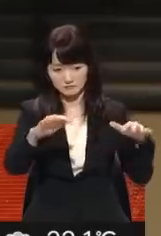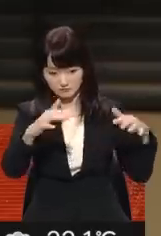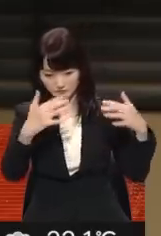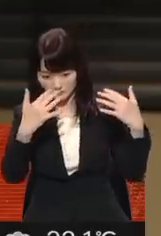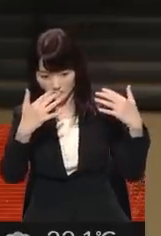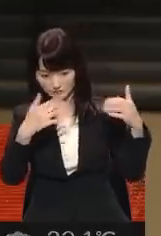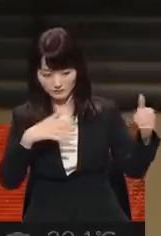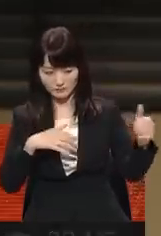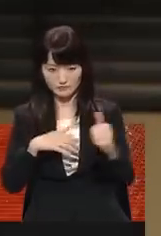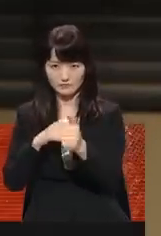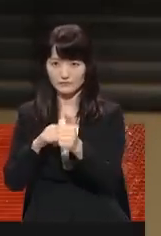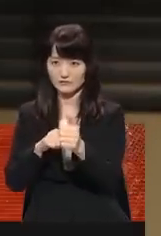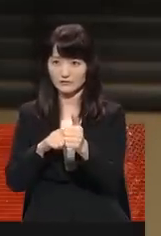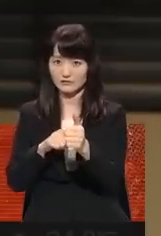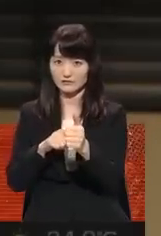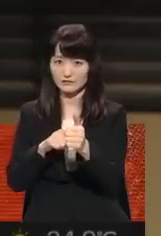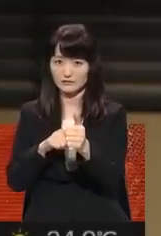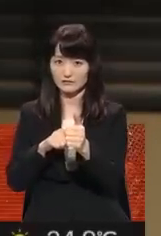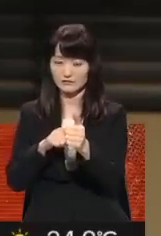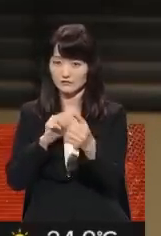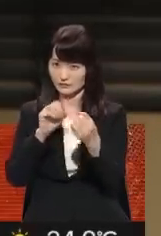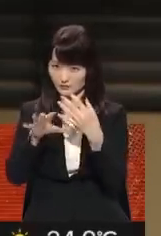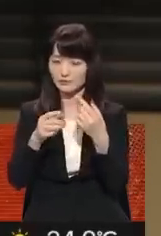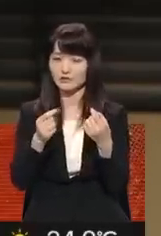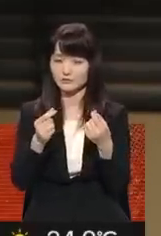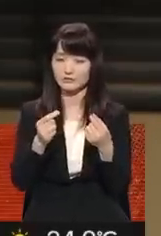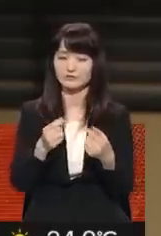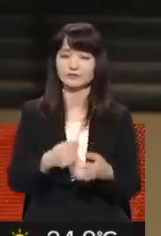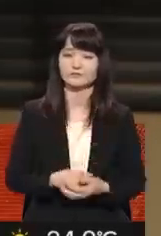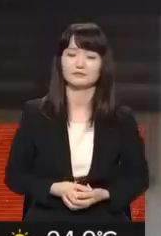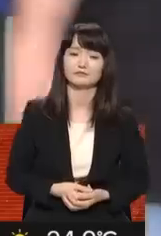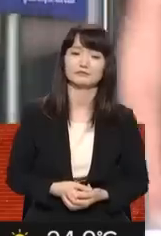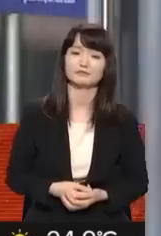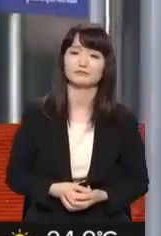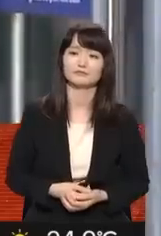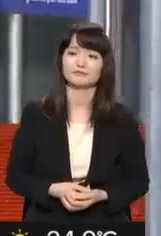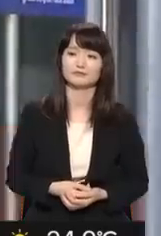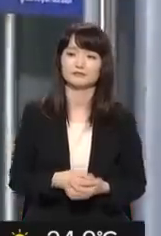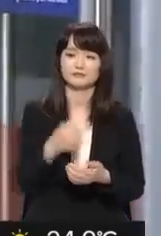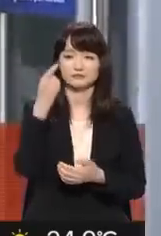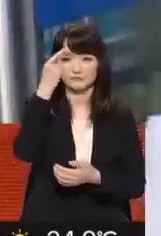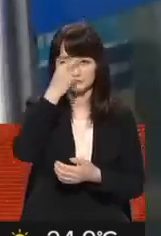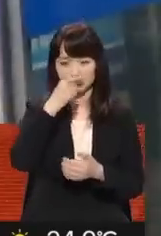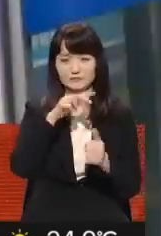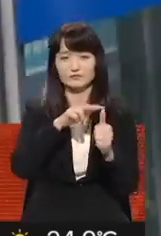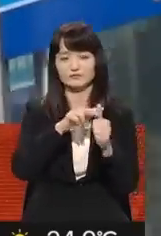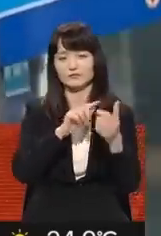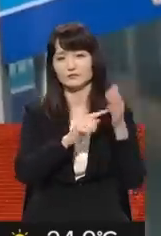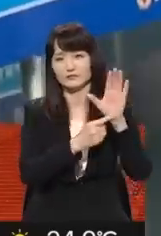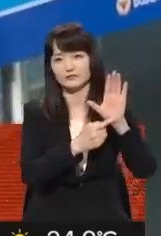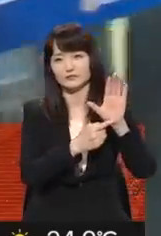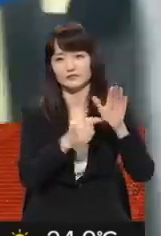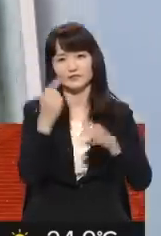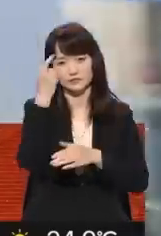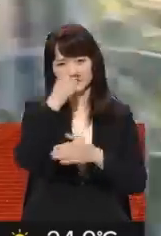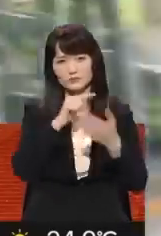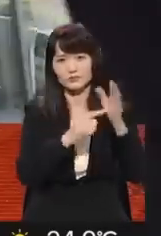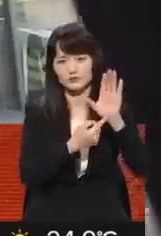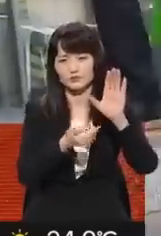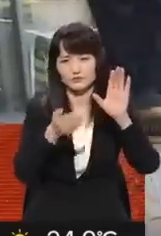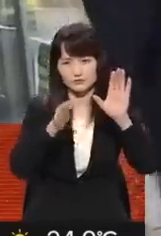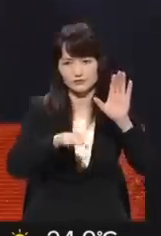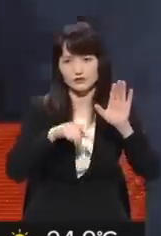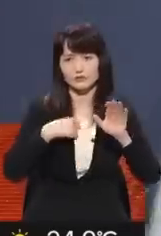포토라인 섰을 때 하는 그런 답변하고 비슷해요. 뭐 사실 신상 공개 얼굴이 공개하도록 돼 있지만